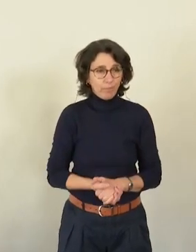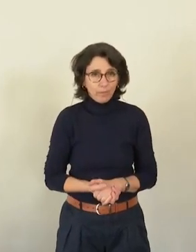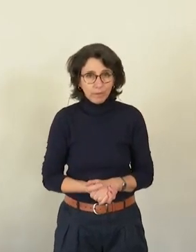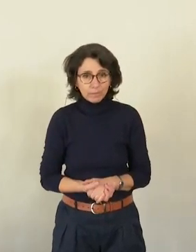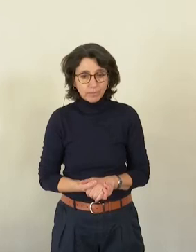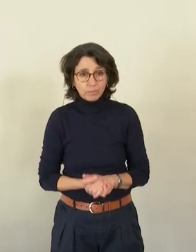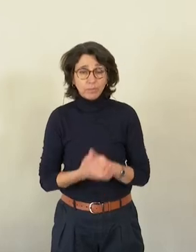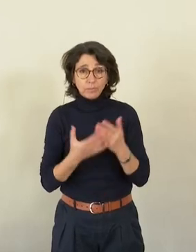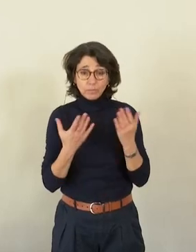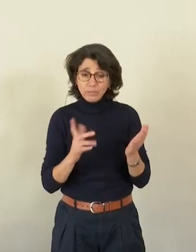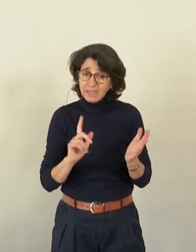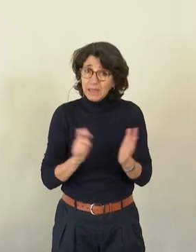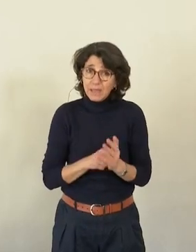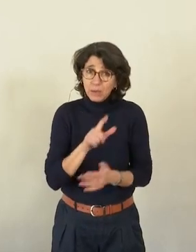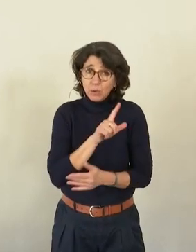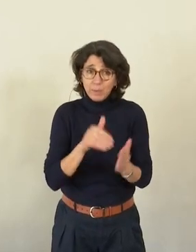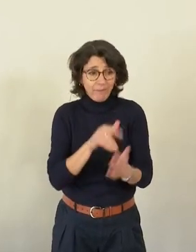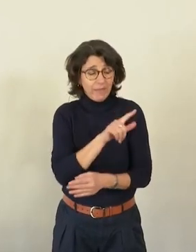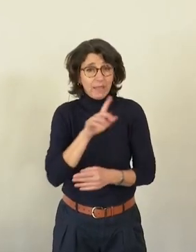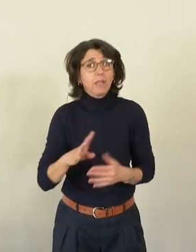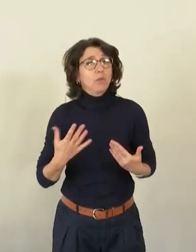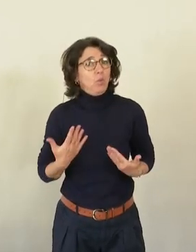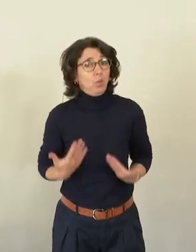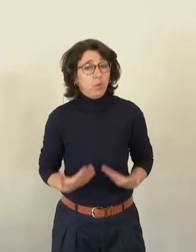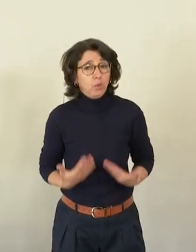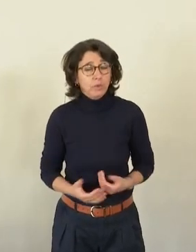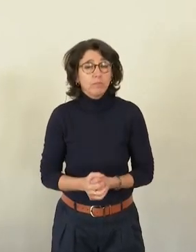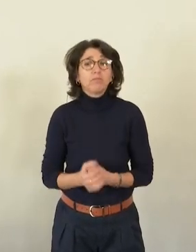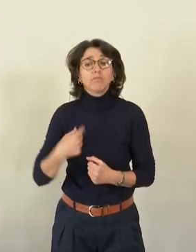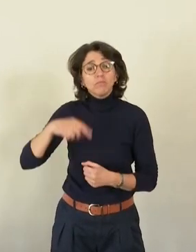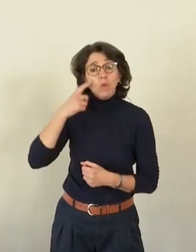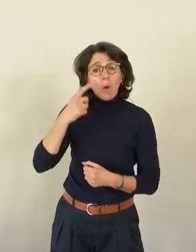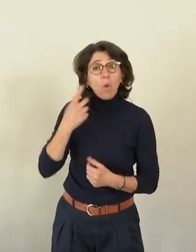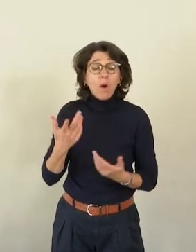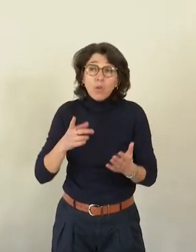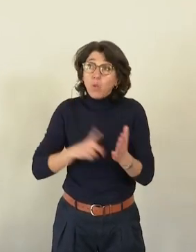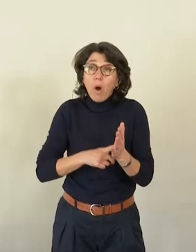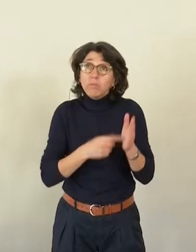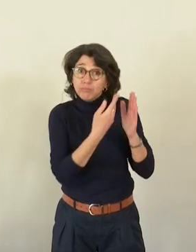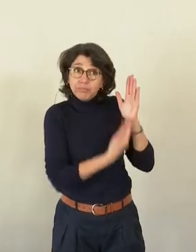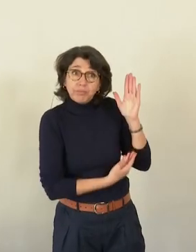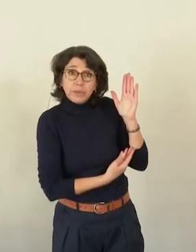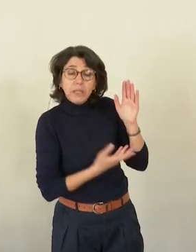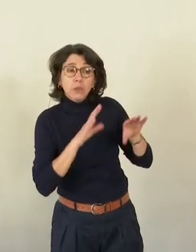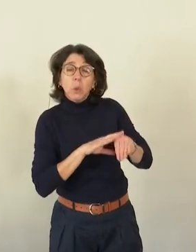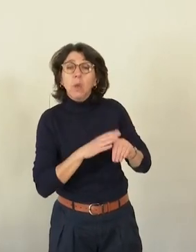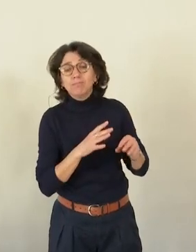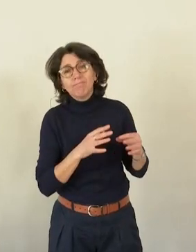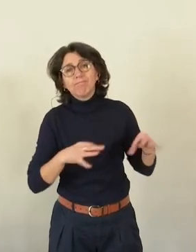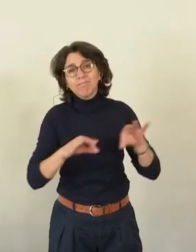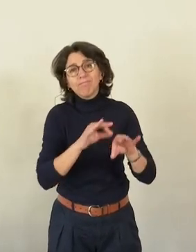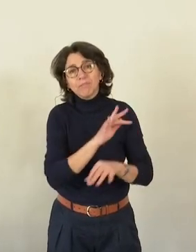aujourd'hui en 2024 forcez de constater que l'effectivité de ces droits n'est pas toujours garantie dans notre